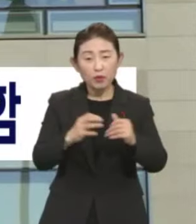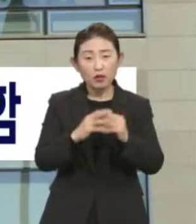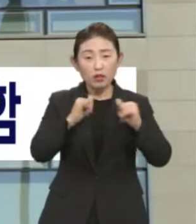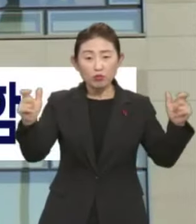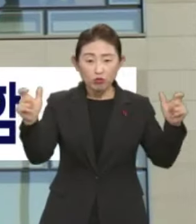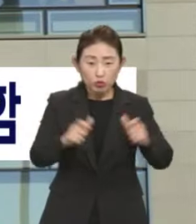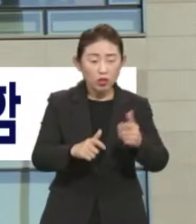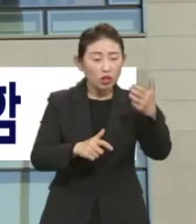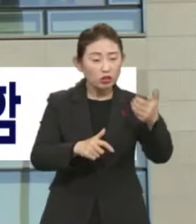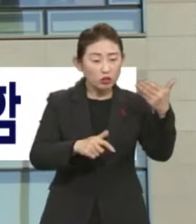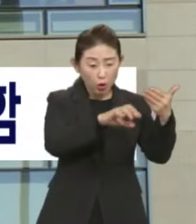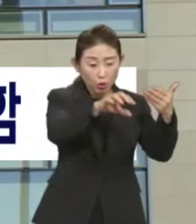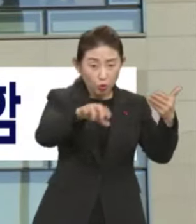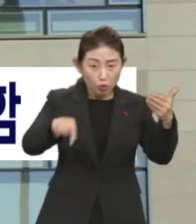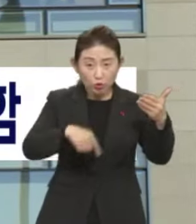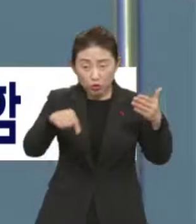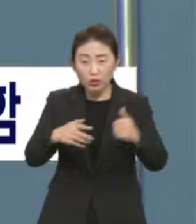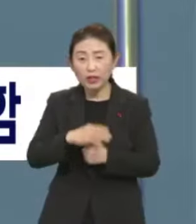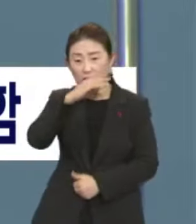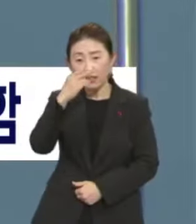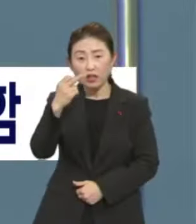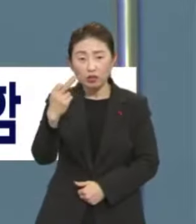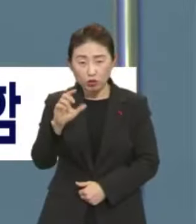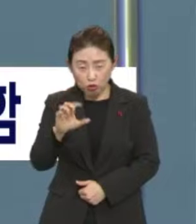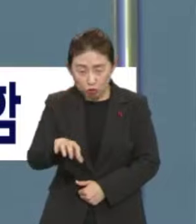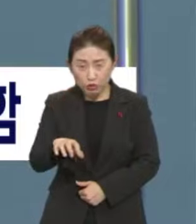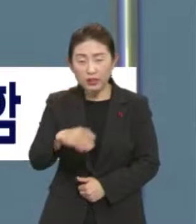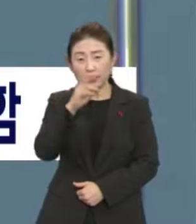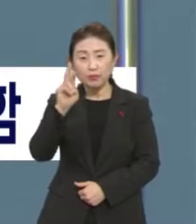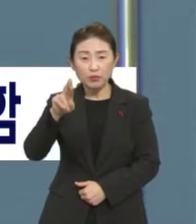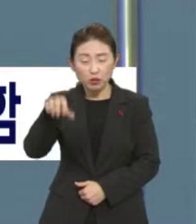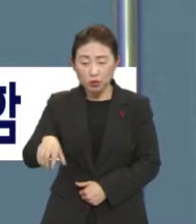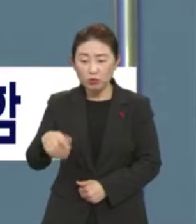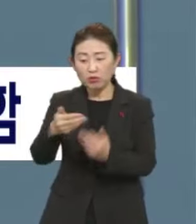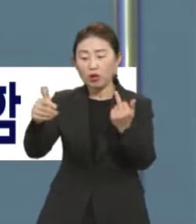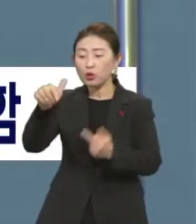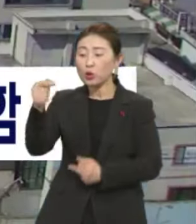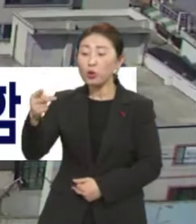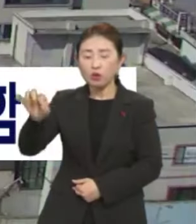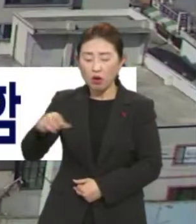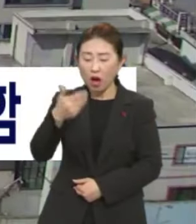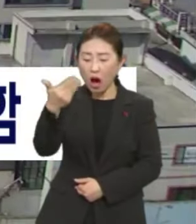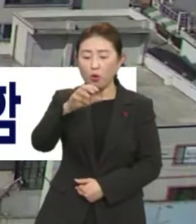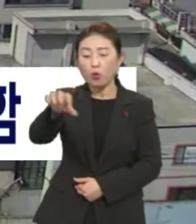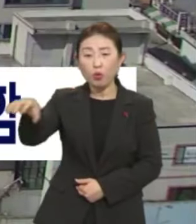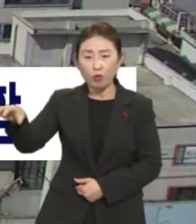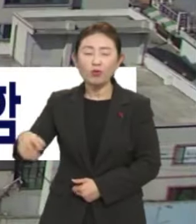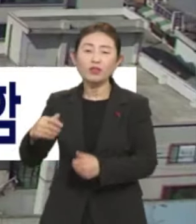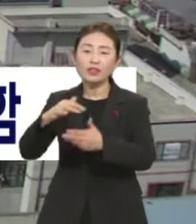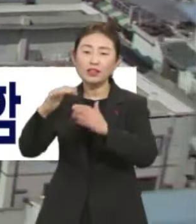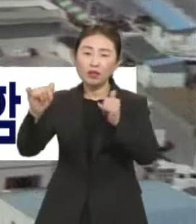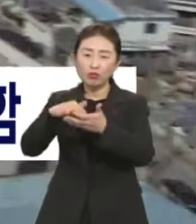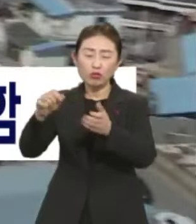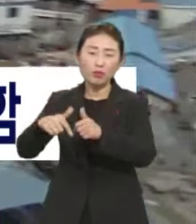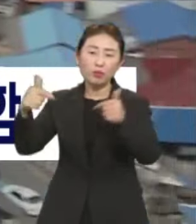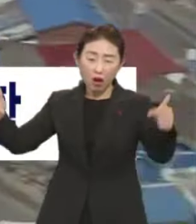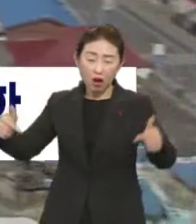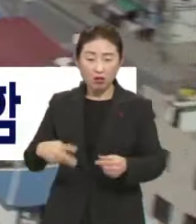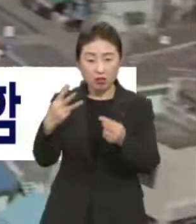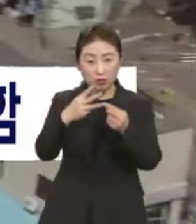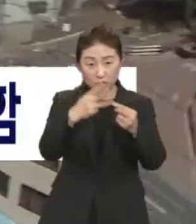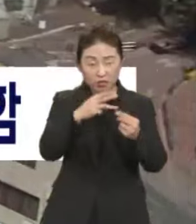감소지역여 아홉 곳 가운데 예산군과 금산군 강원도 고성군 등 아홉 곳이 늘었고 예산은 세 번째로 높은